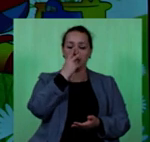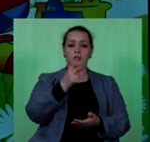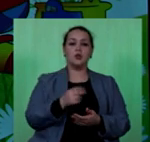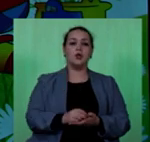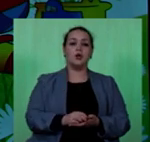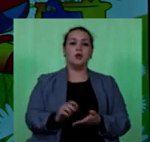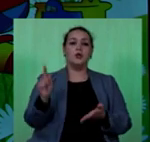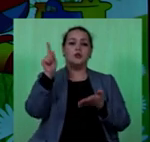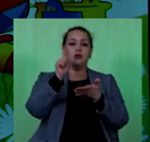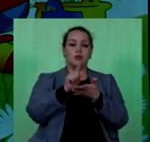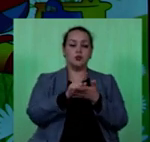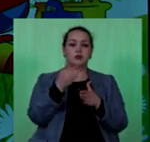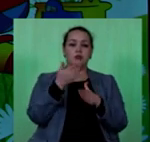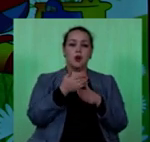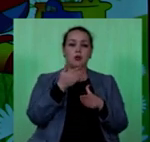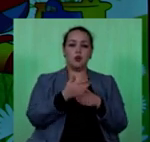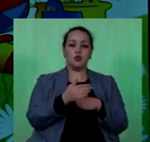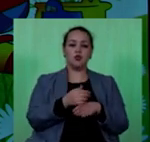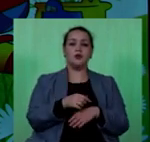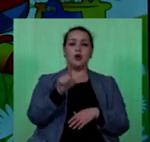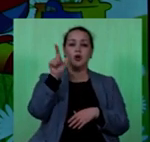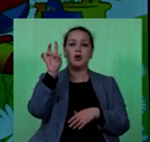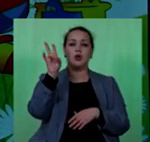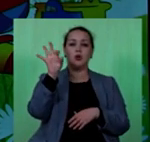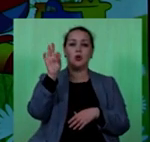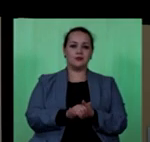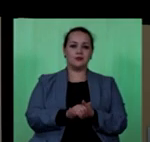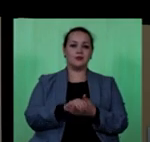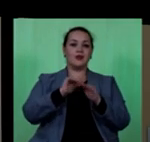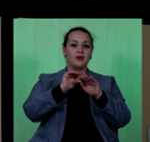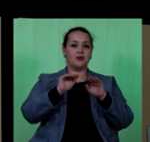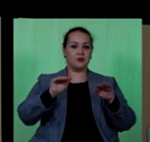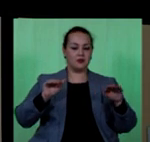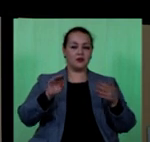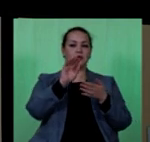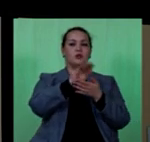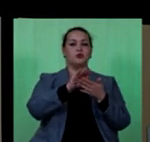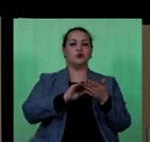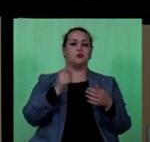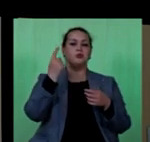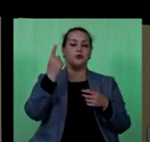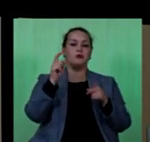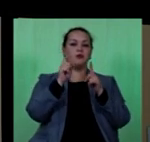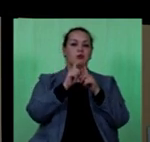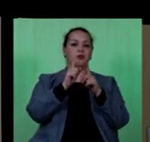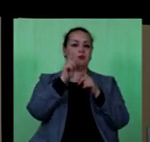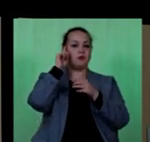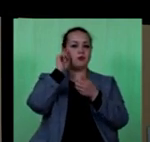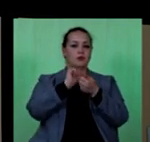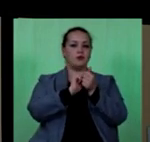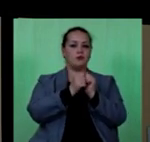задача помочь гномику раскрасить картинку запишем первое словарное слово